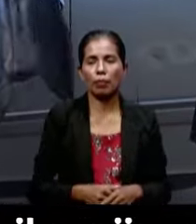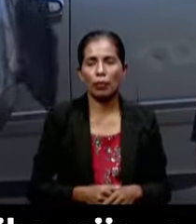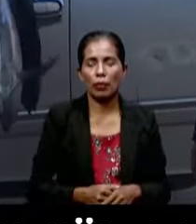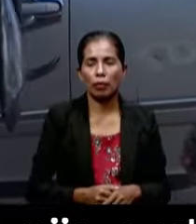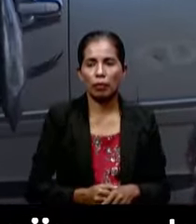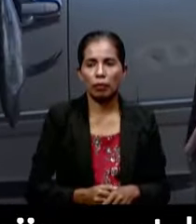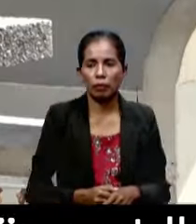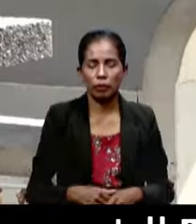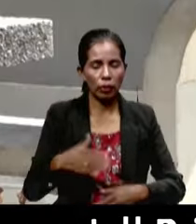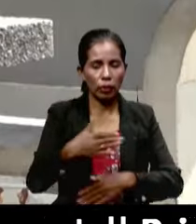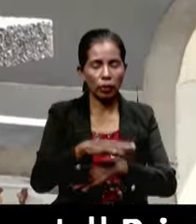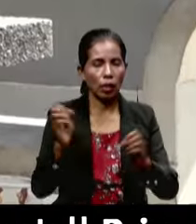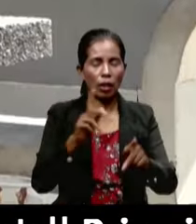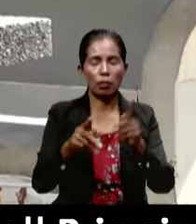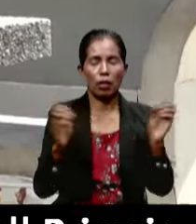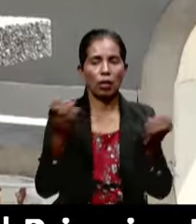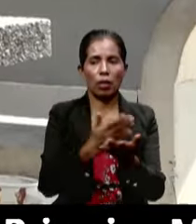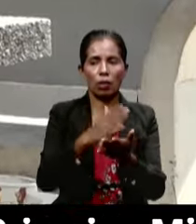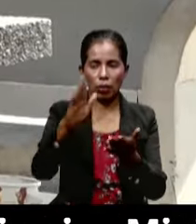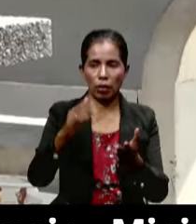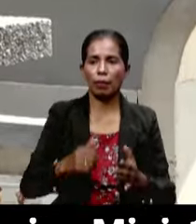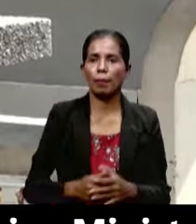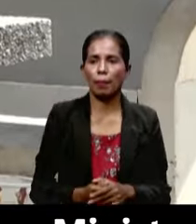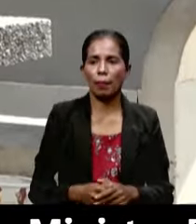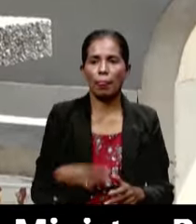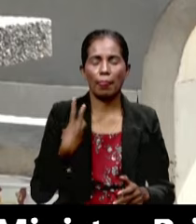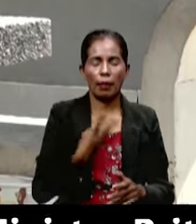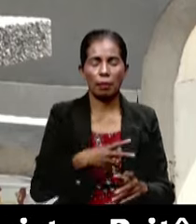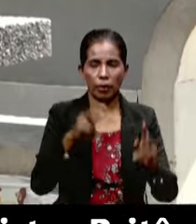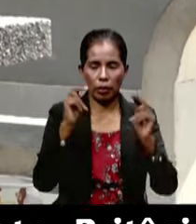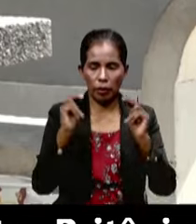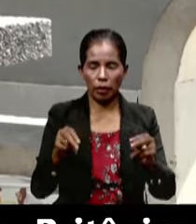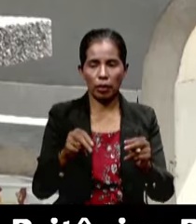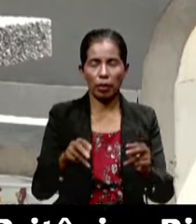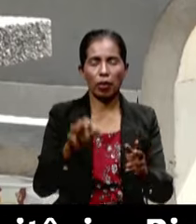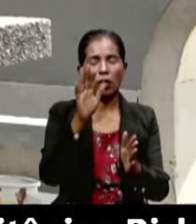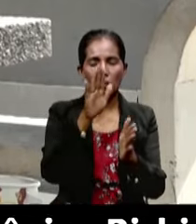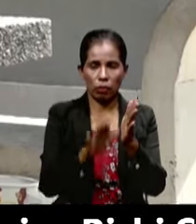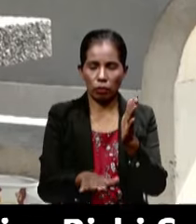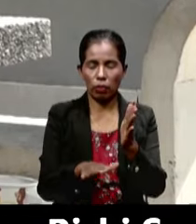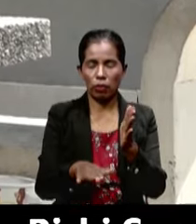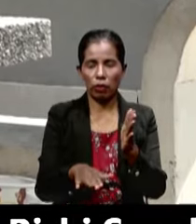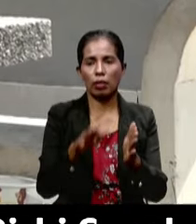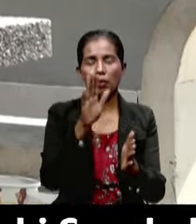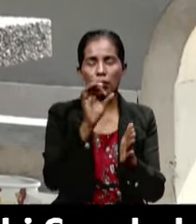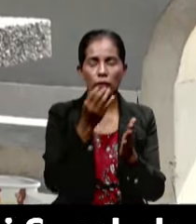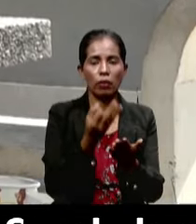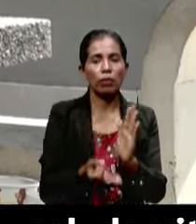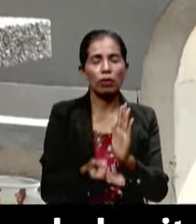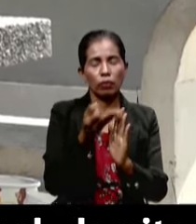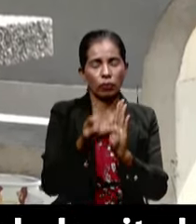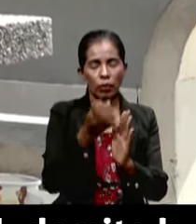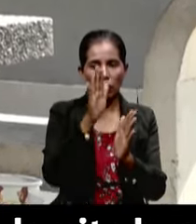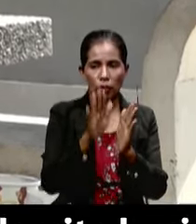Ikan kona la falling ami tingi fang falling nebe tung tua. Tung hori ami yang penting ami